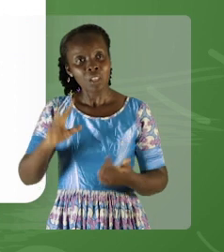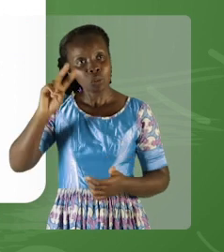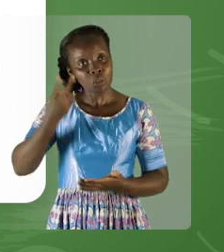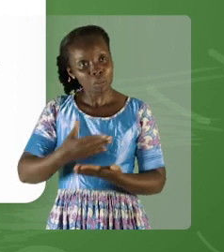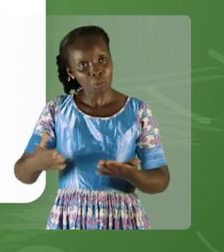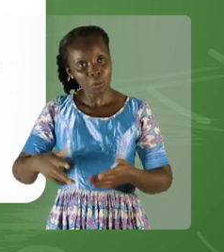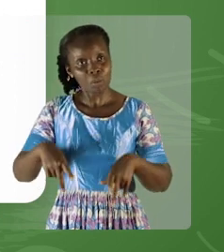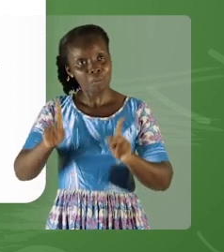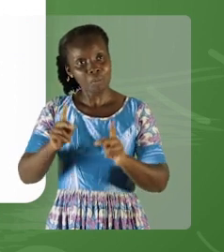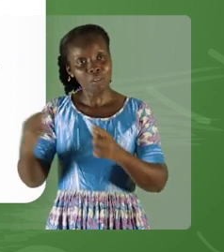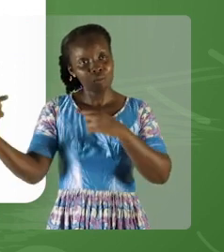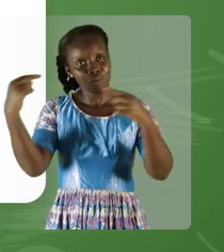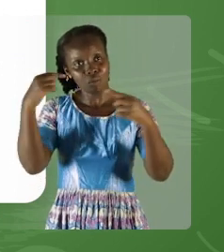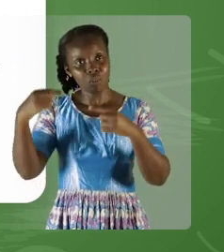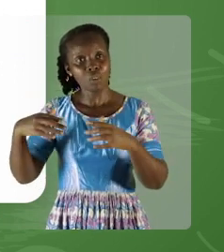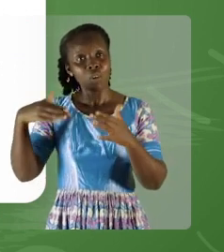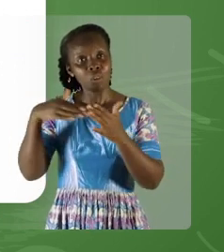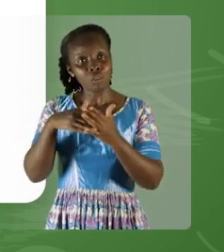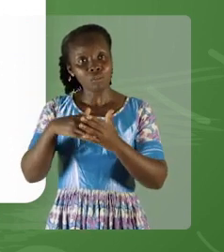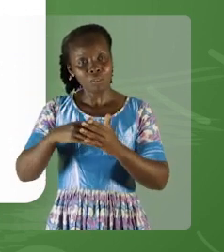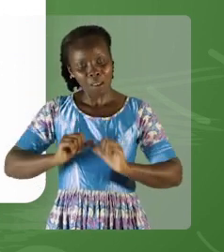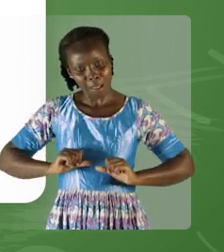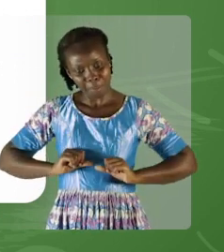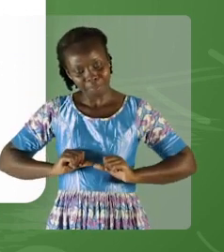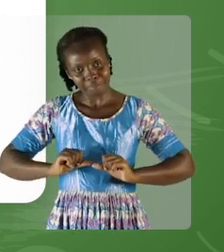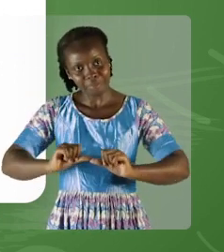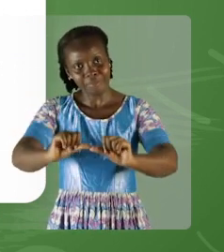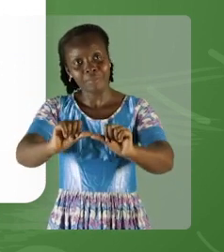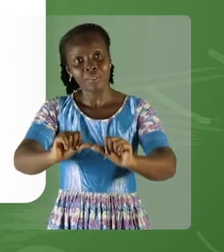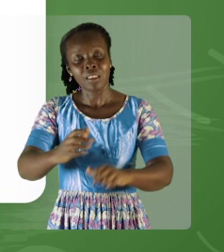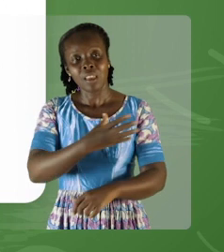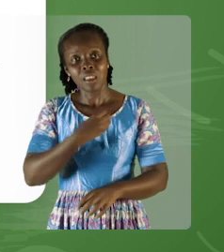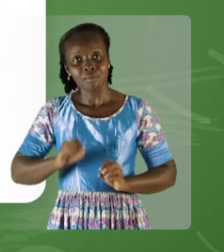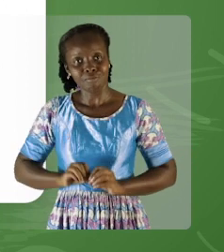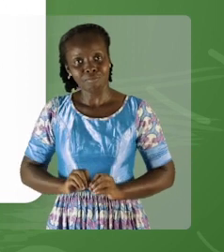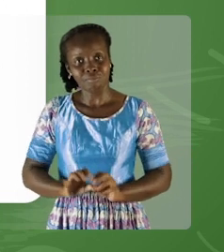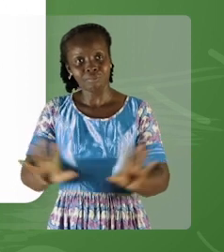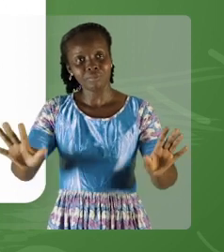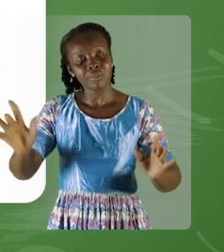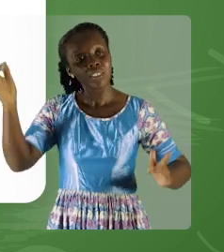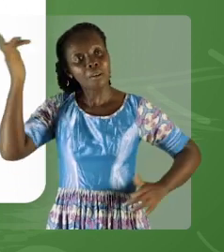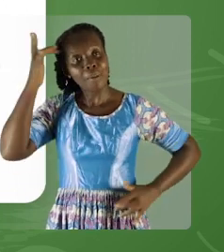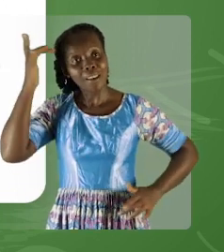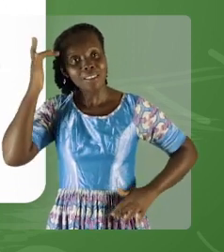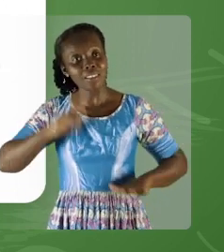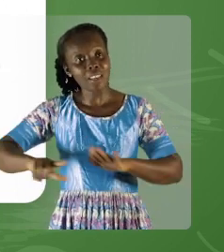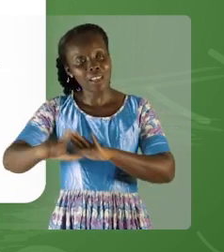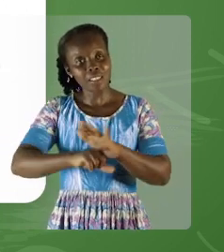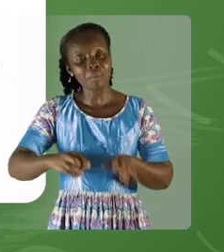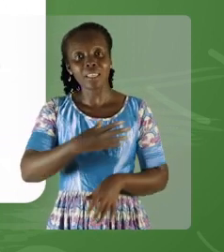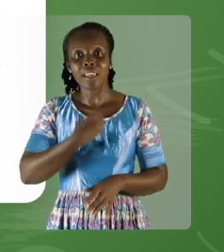Il permet aussi de lutter contre la persistance et la prolifération des